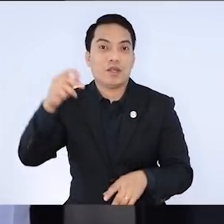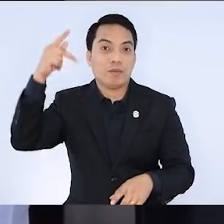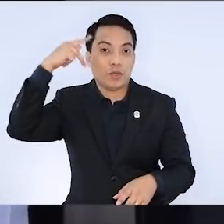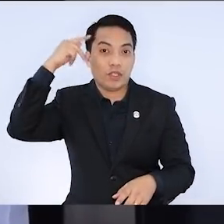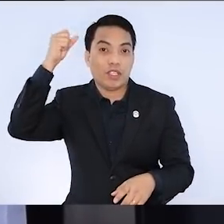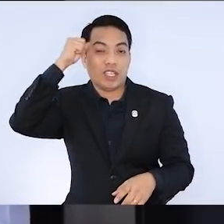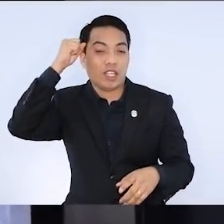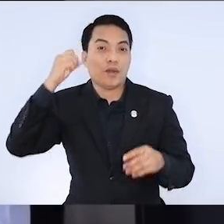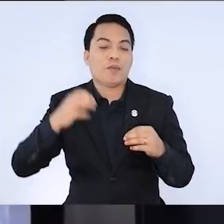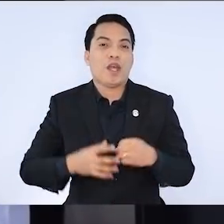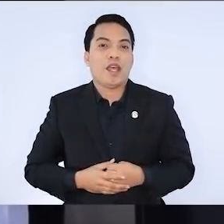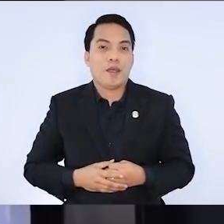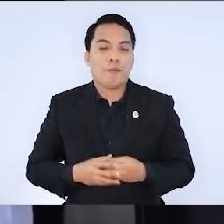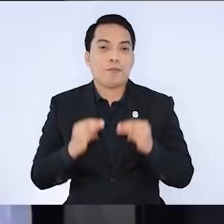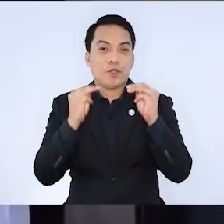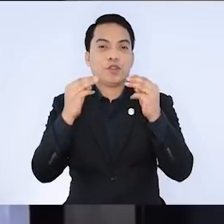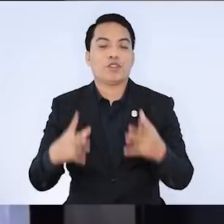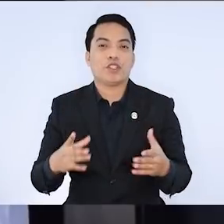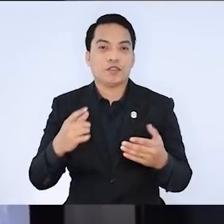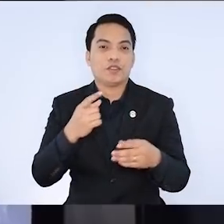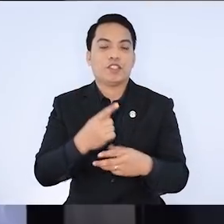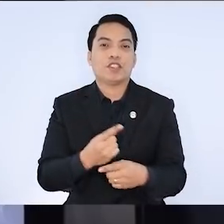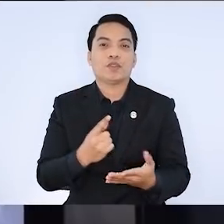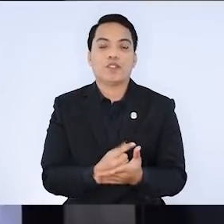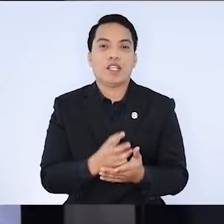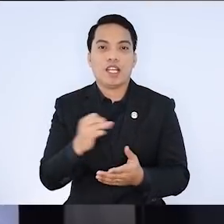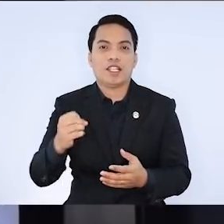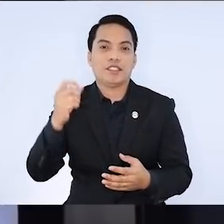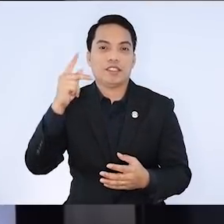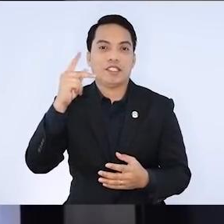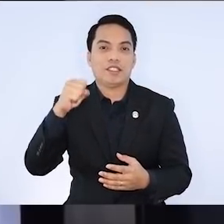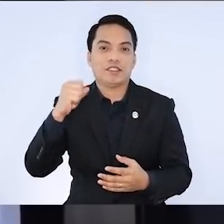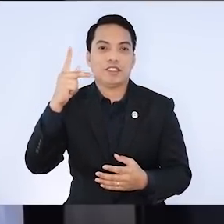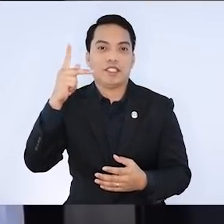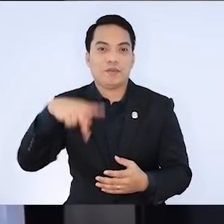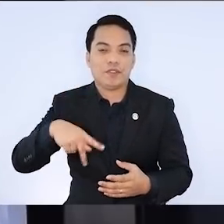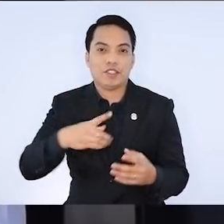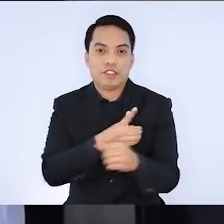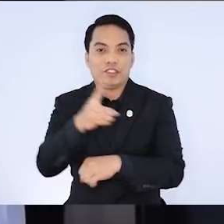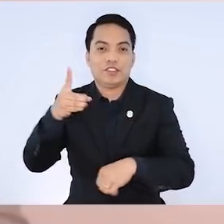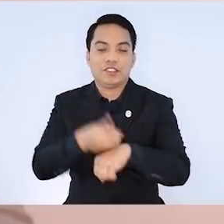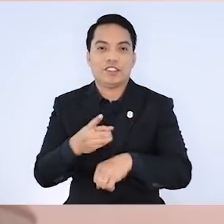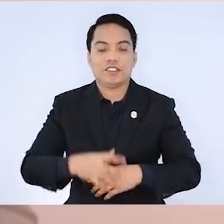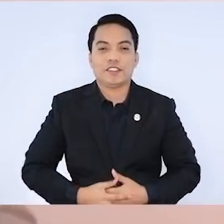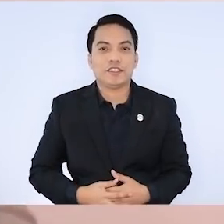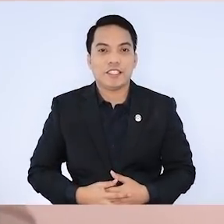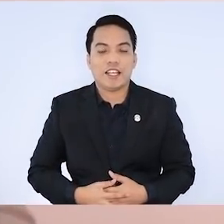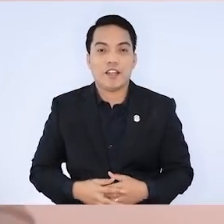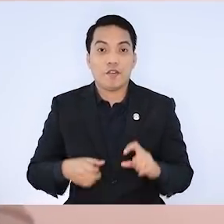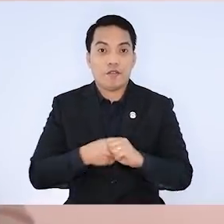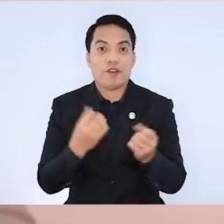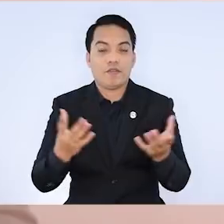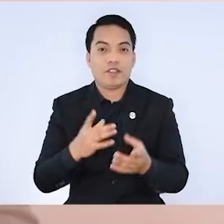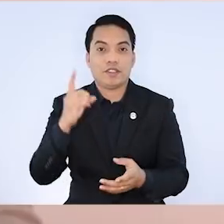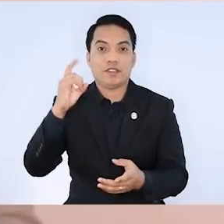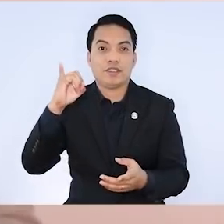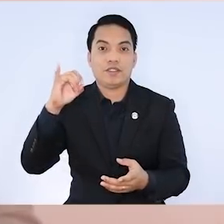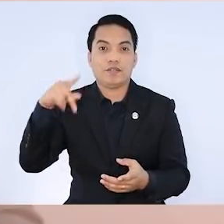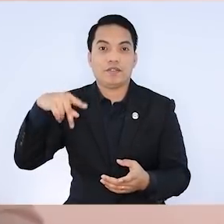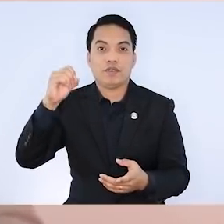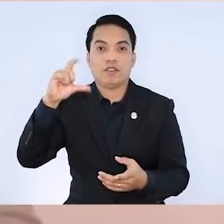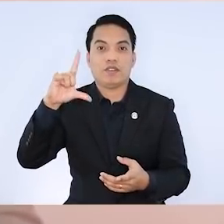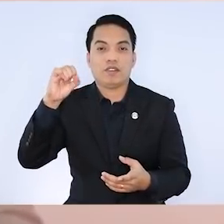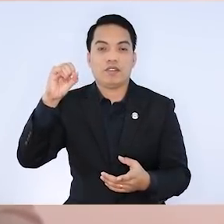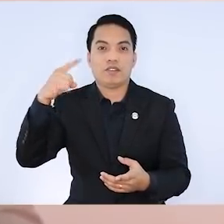nagturo, ministro ng Ebanghelyo at katiwala sa kapisan ng pansambahayan. Mula po rito sa Dipolog